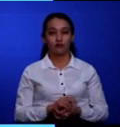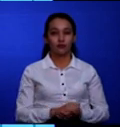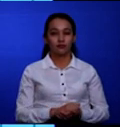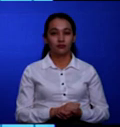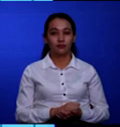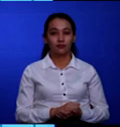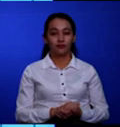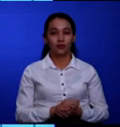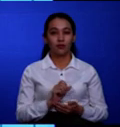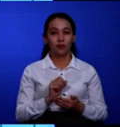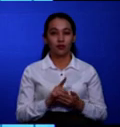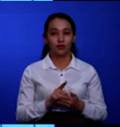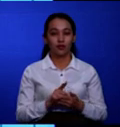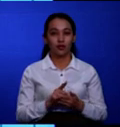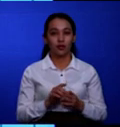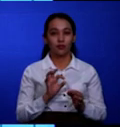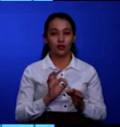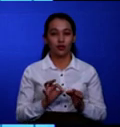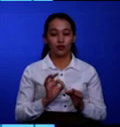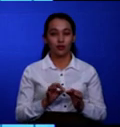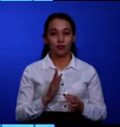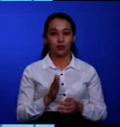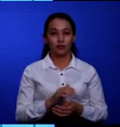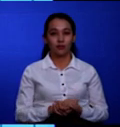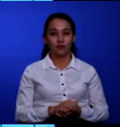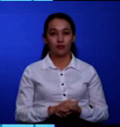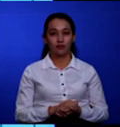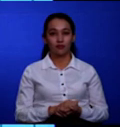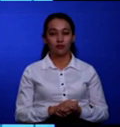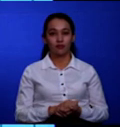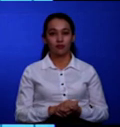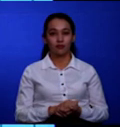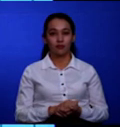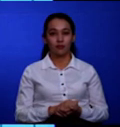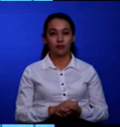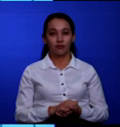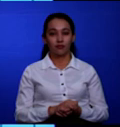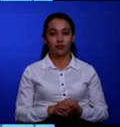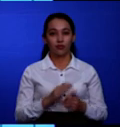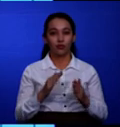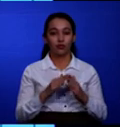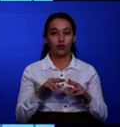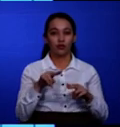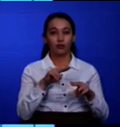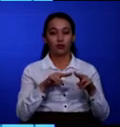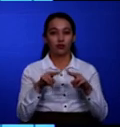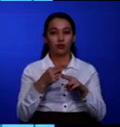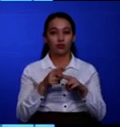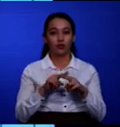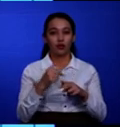300. Masalani ham tekshirib olamizmi? Keling, tekshirib olamiz. Demak, uyni ta'mirlash uchun birinchi